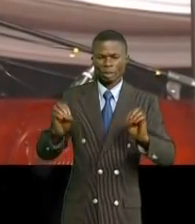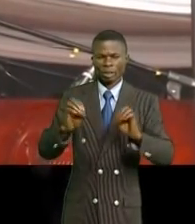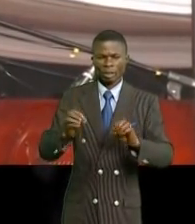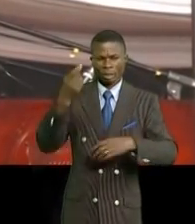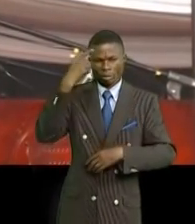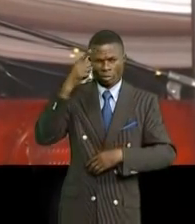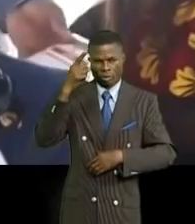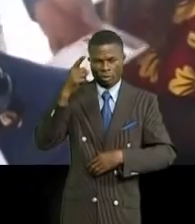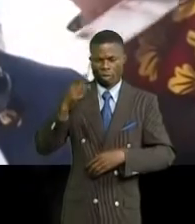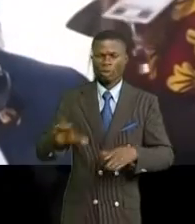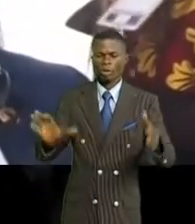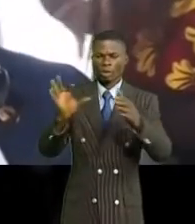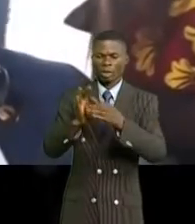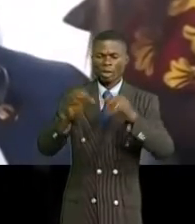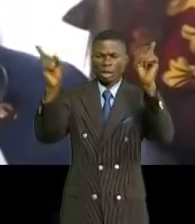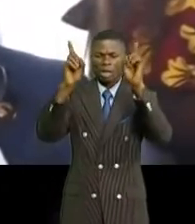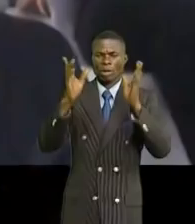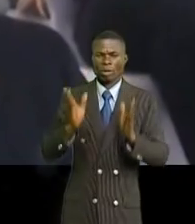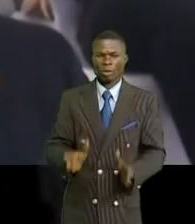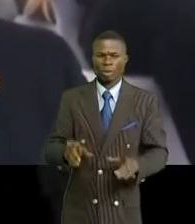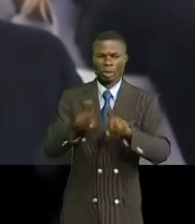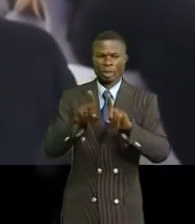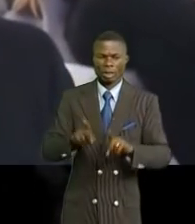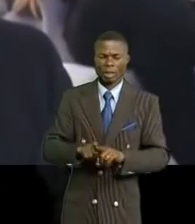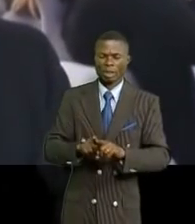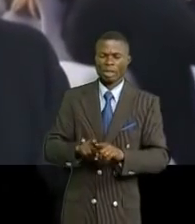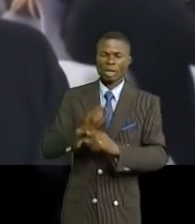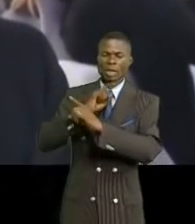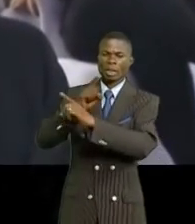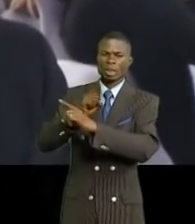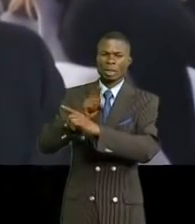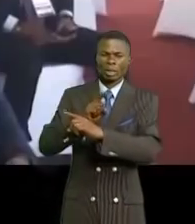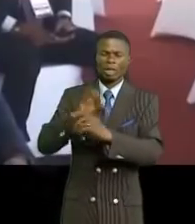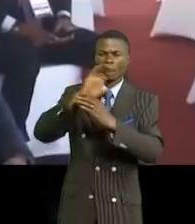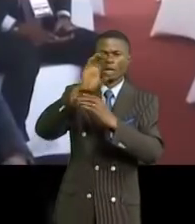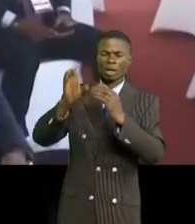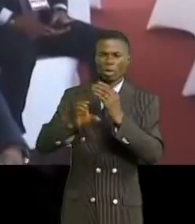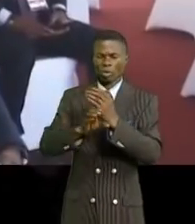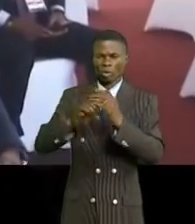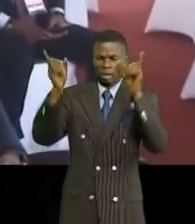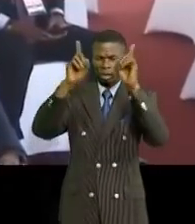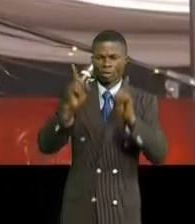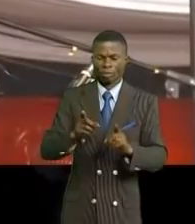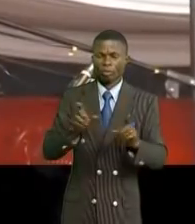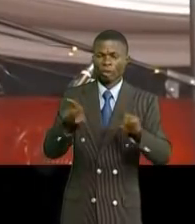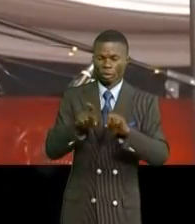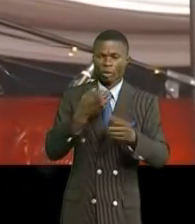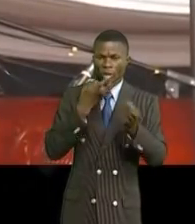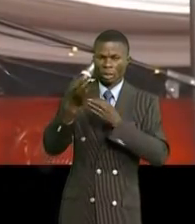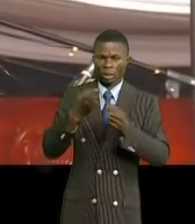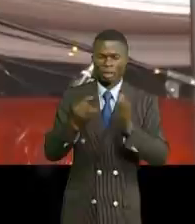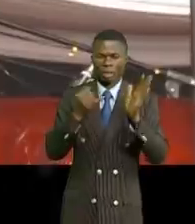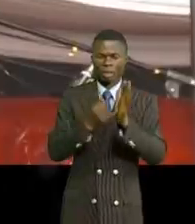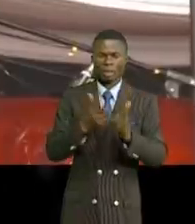et la solidarité à quai et la possibilité de notre continent comme je lai a mené le stick hori